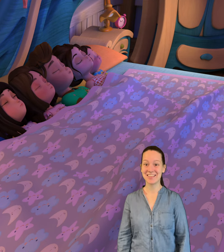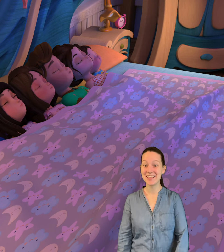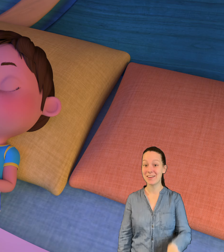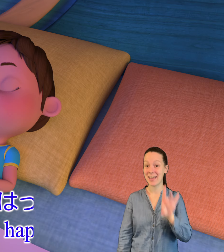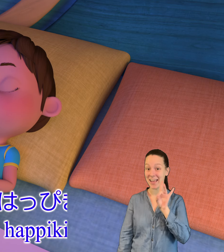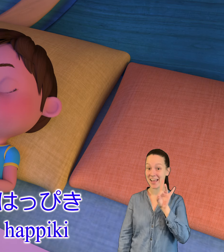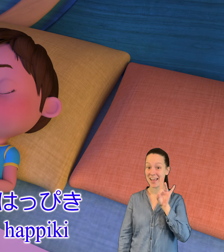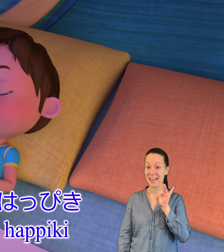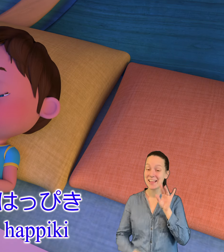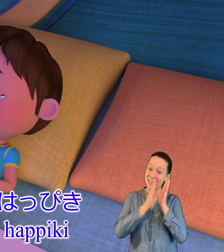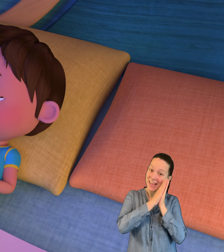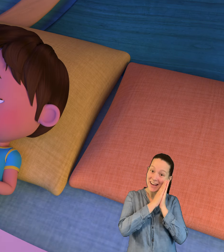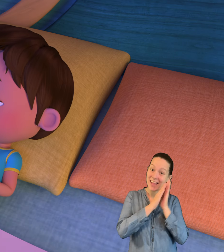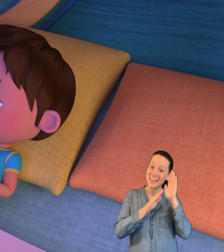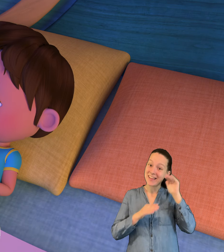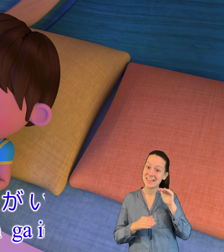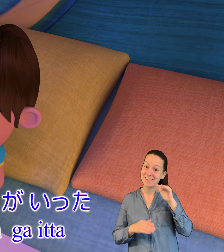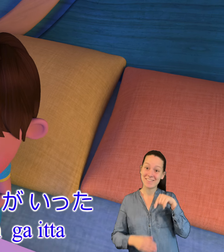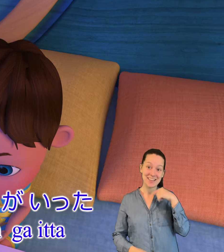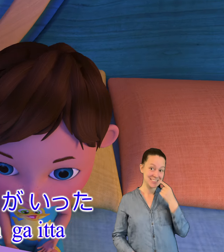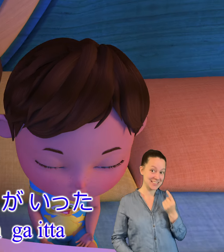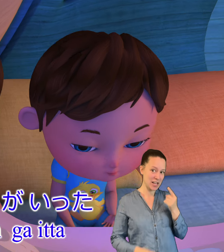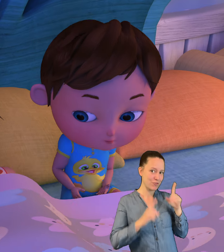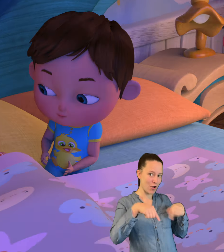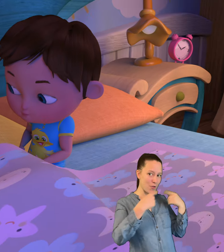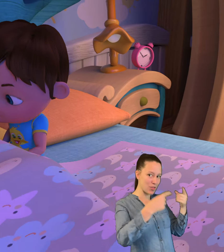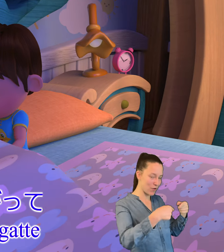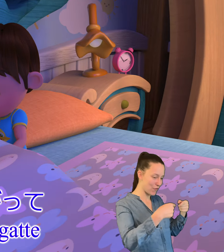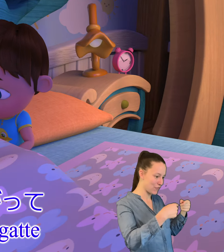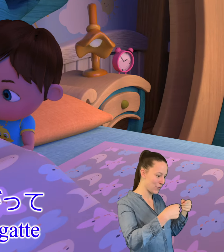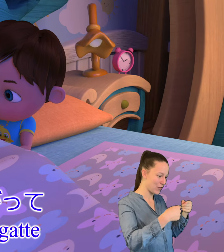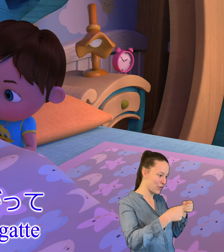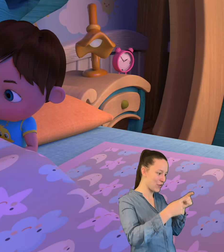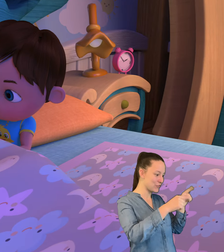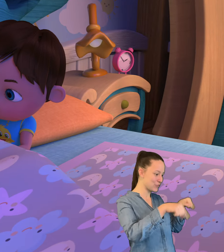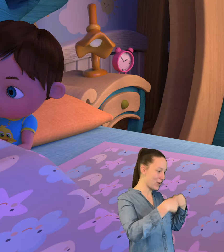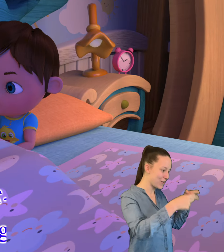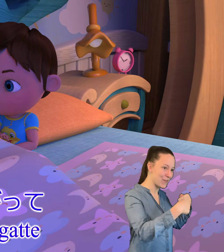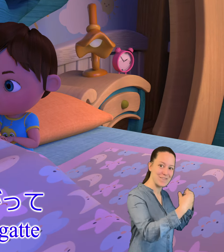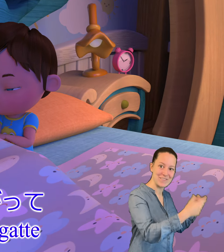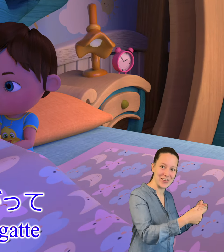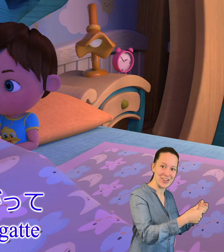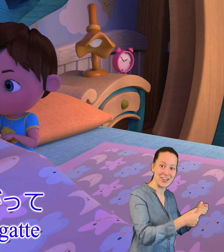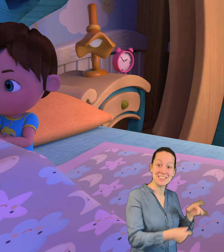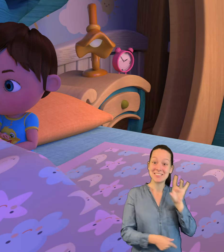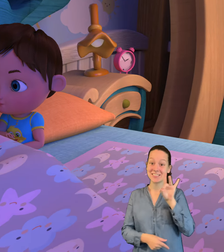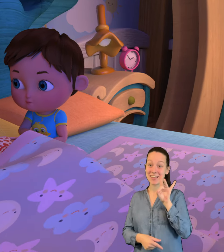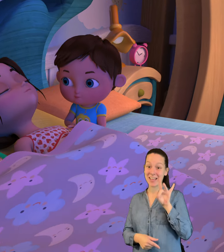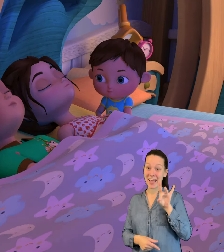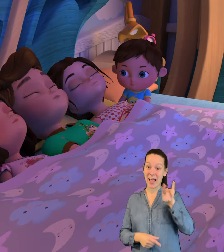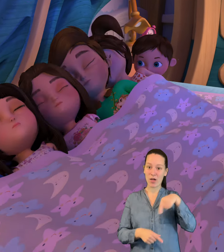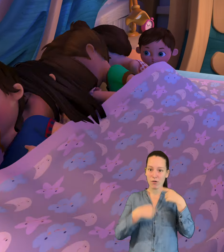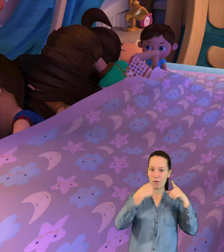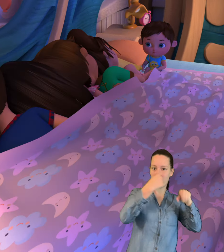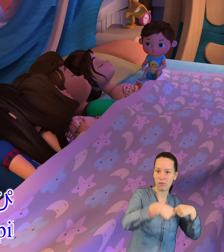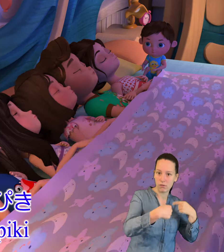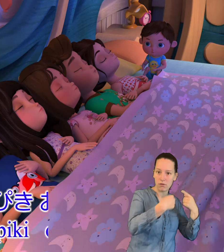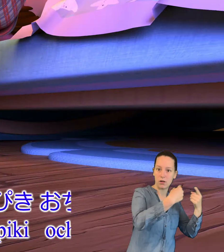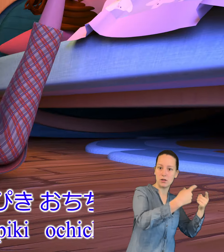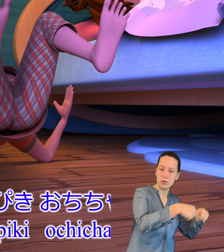たッに8匹ちびちゃんが行った転がって転がって転がっ